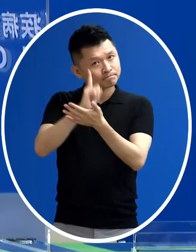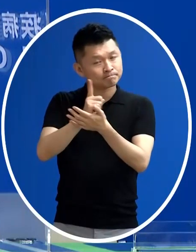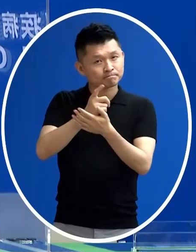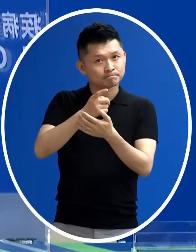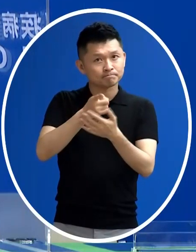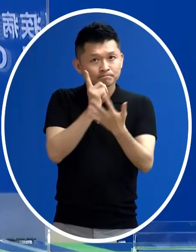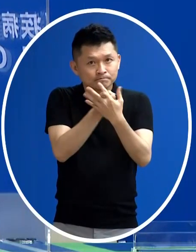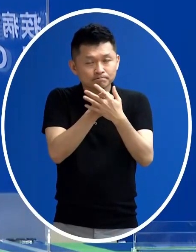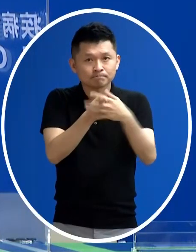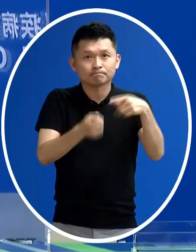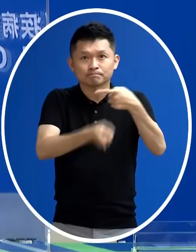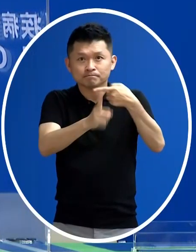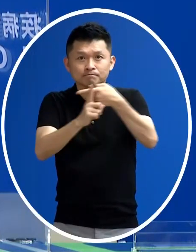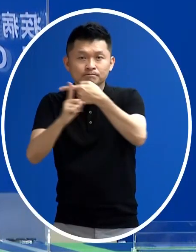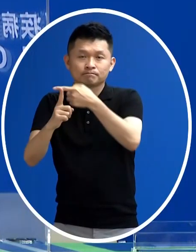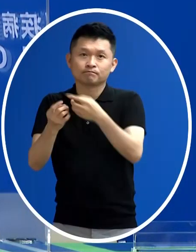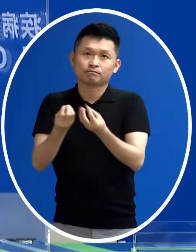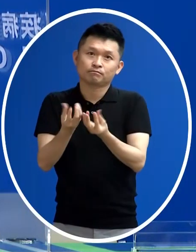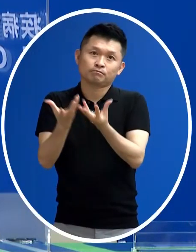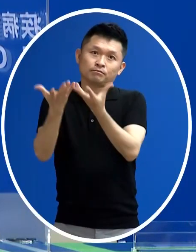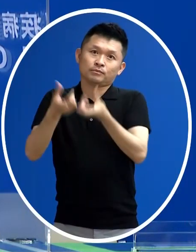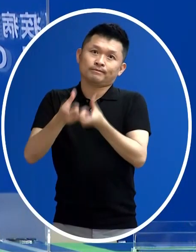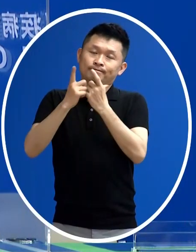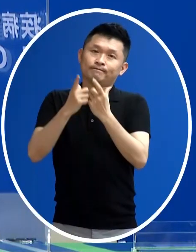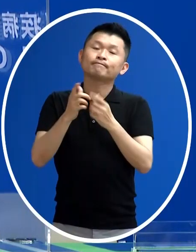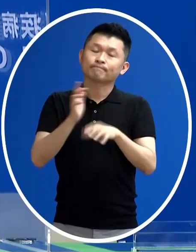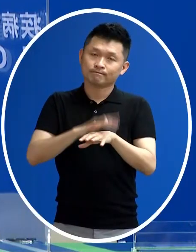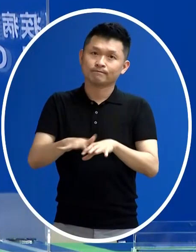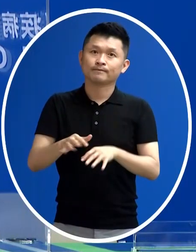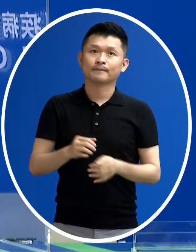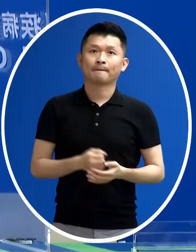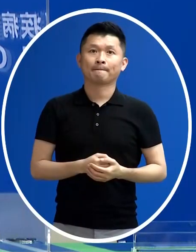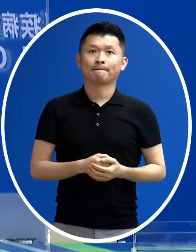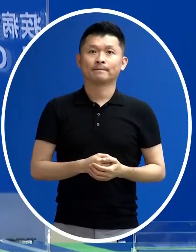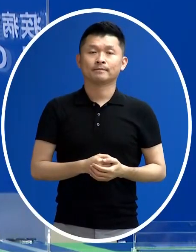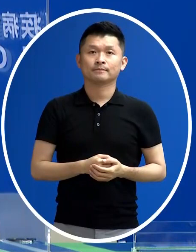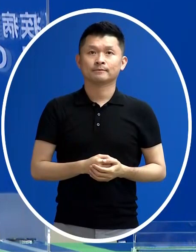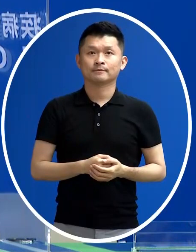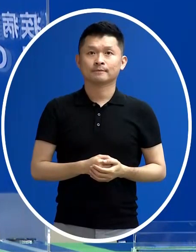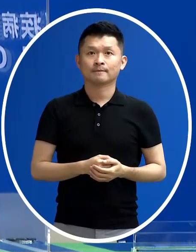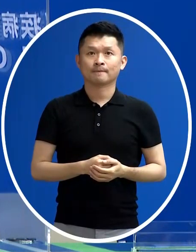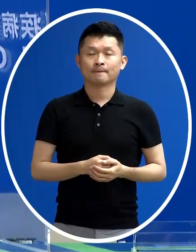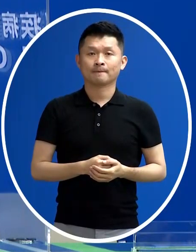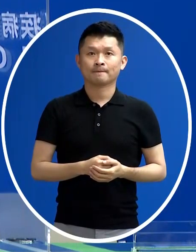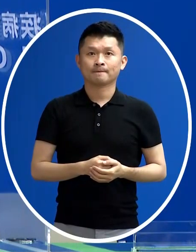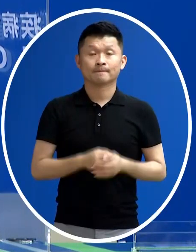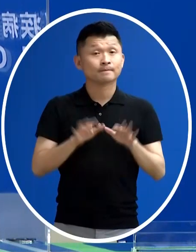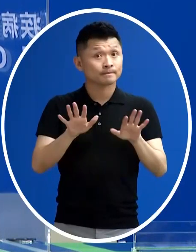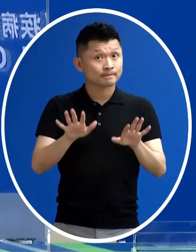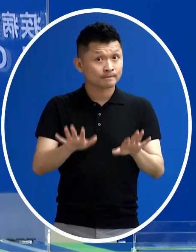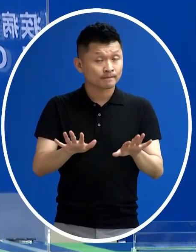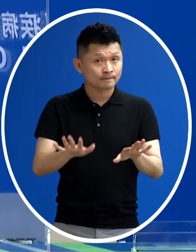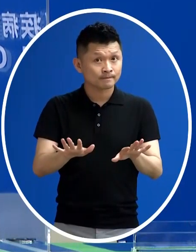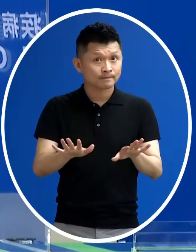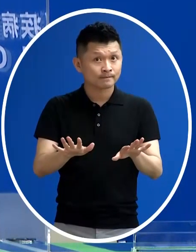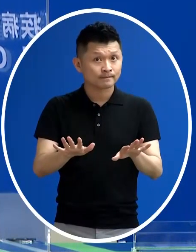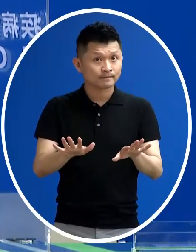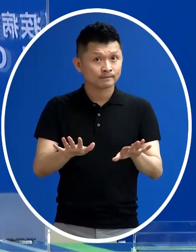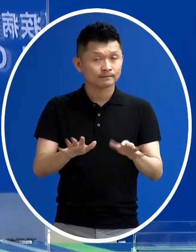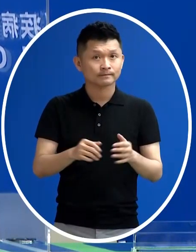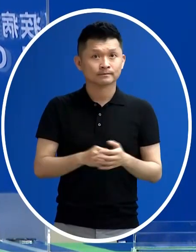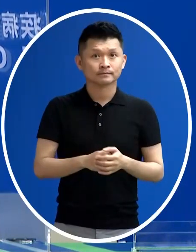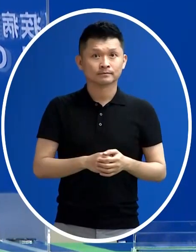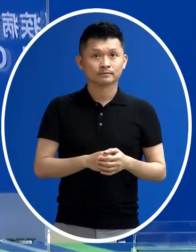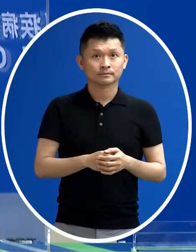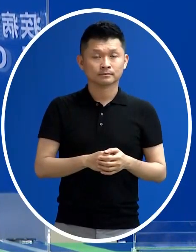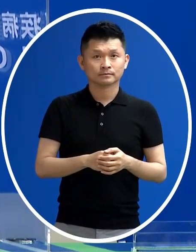一个病例哈。所以在这个部分，以这个所谓的因为我们现在应该是说都往